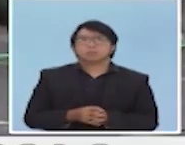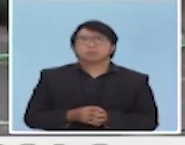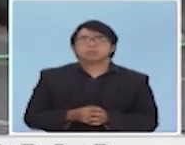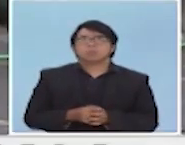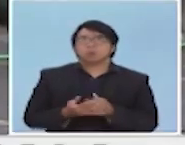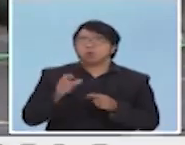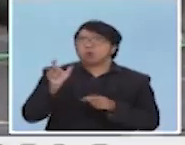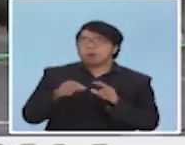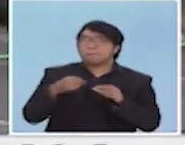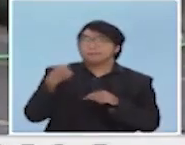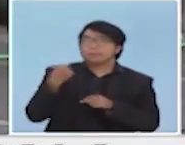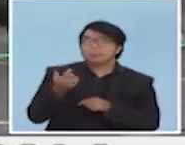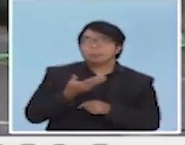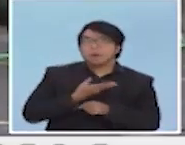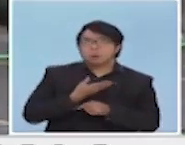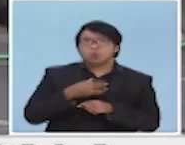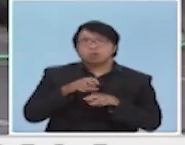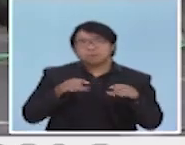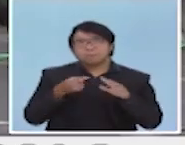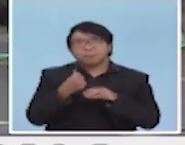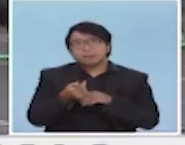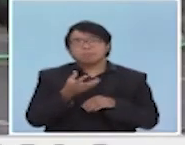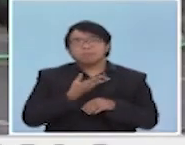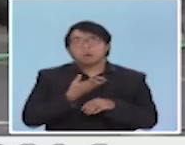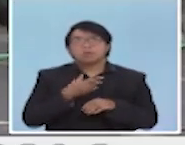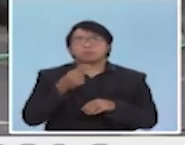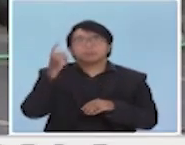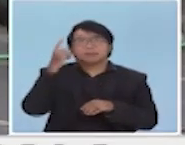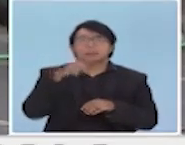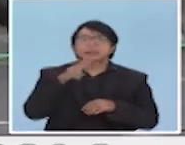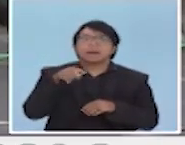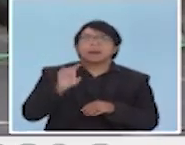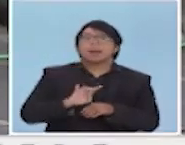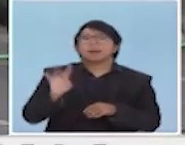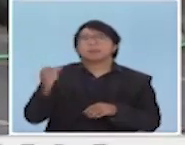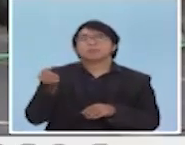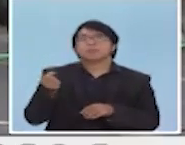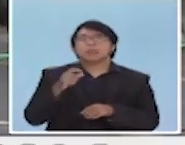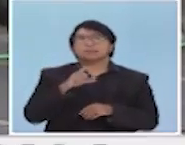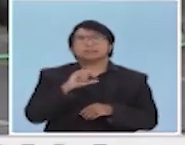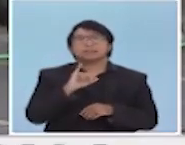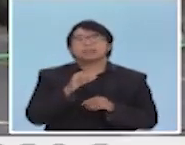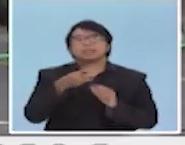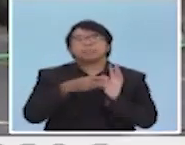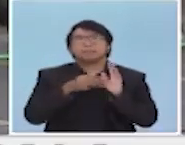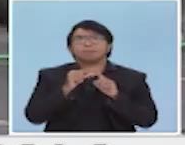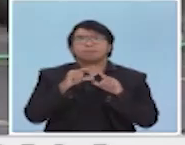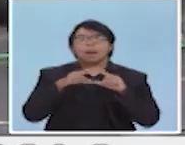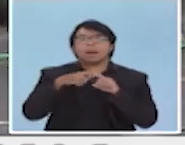yang memenuhi kebutuhan pokok mereka, bisa sebagai alternatif bisa mendatangi pasar Cempaka Putih untuk memenuhi kebutuhan sehari-hari mereka.